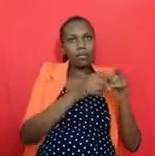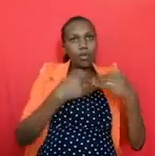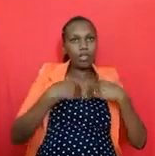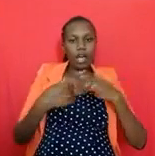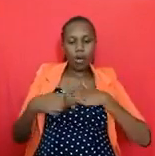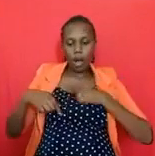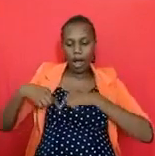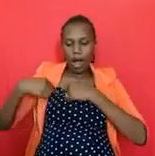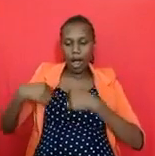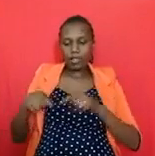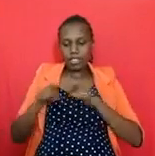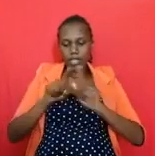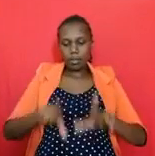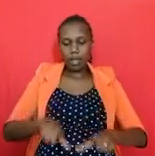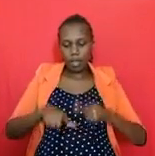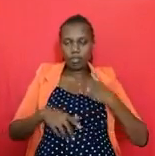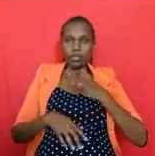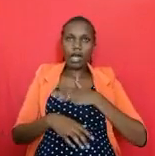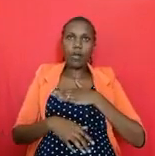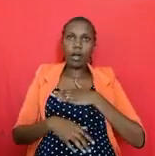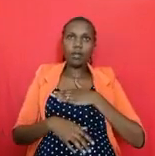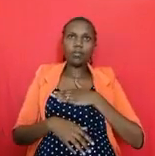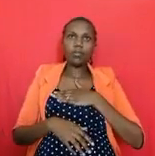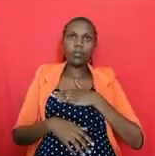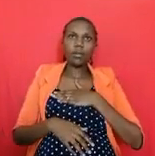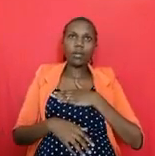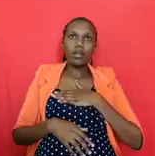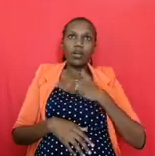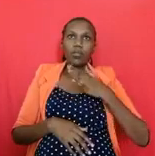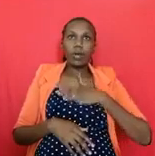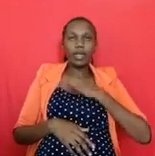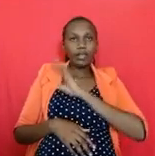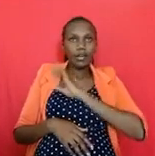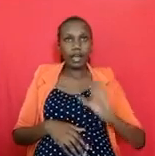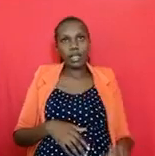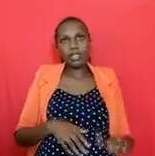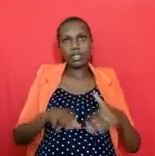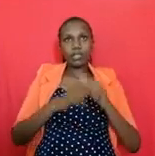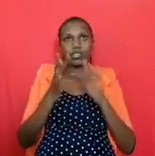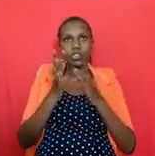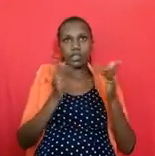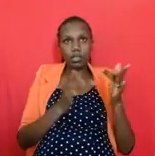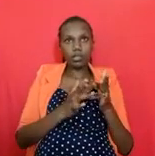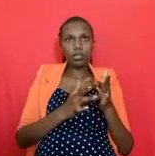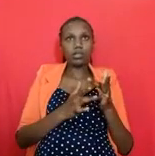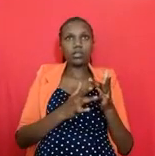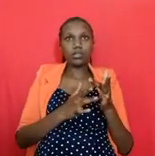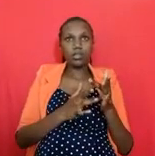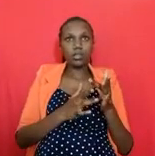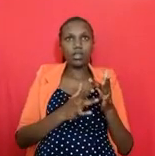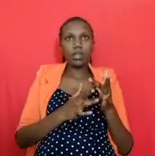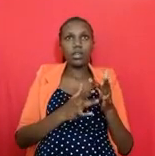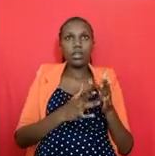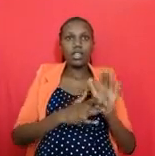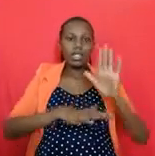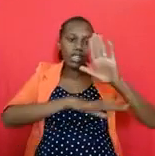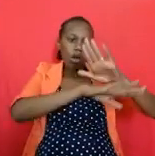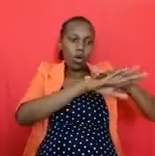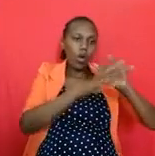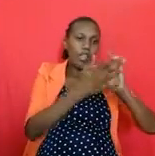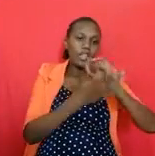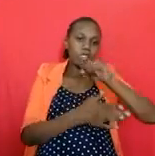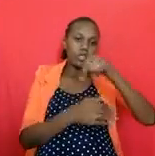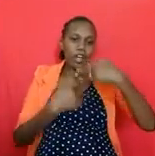mioyo itu na miturire itu endwa kwa thiini wa ngai ni mwita uria